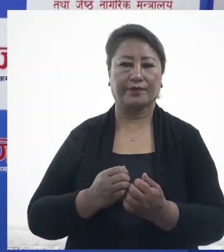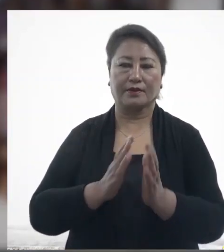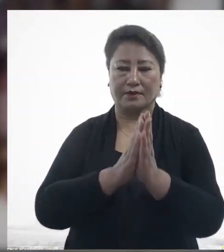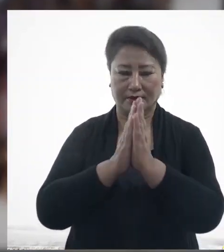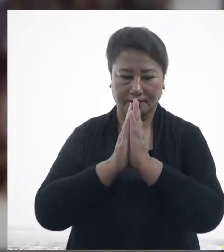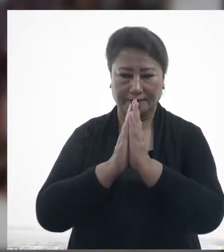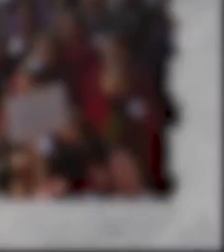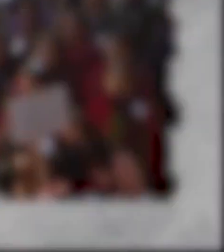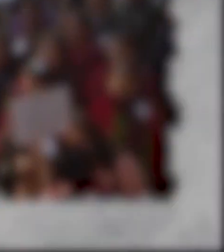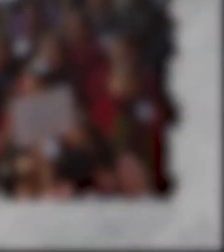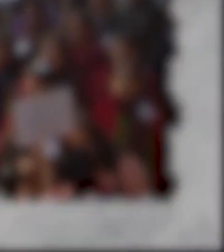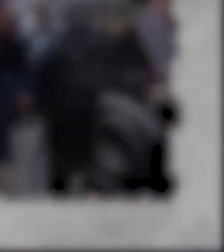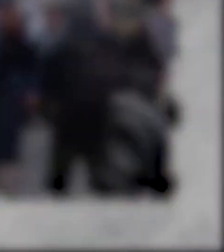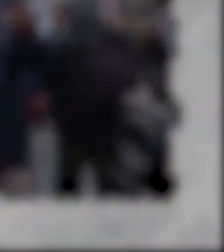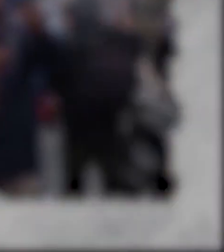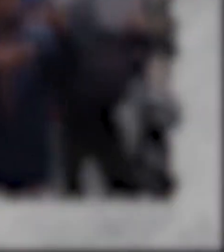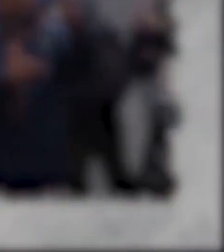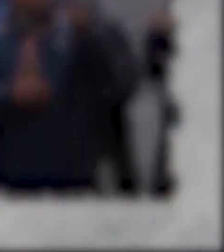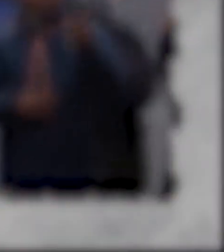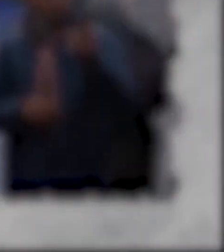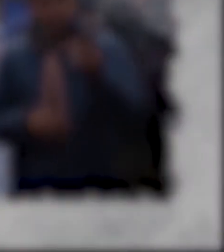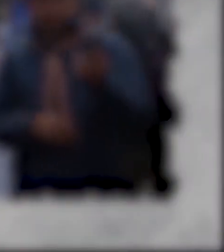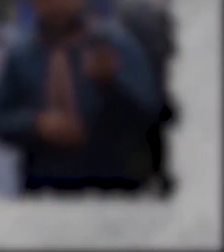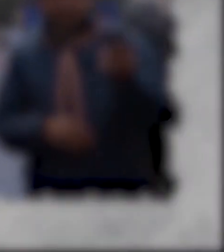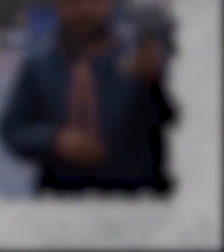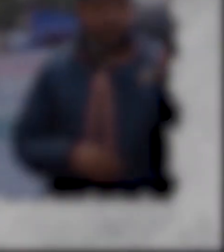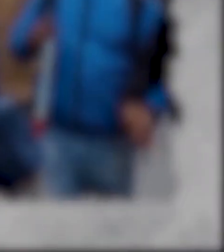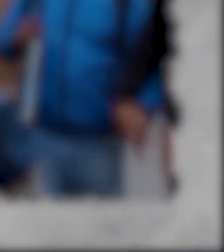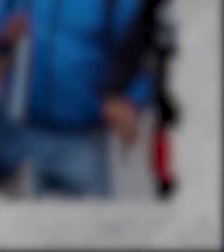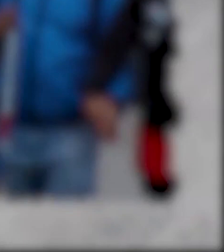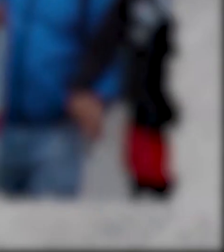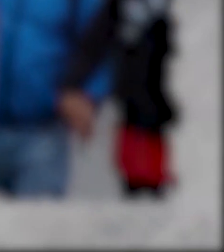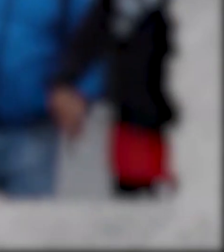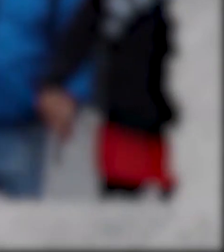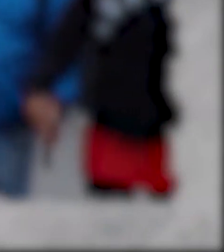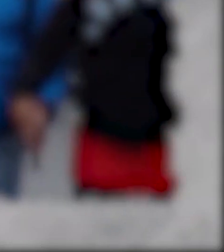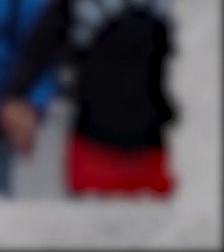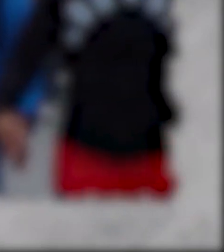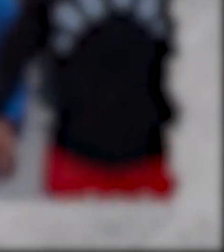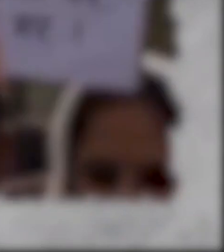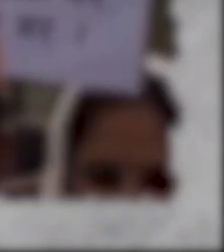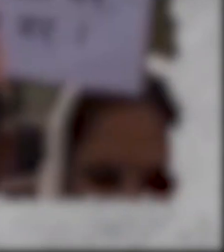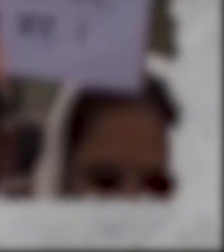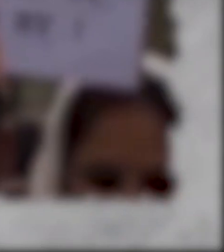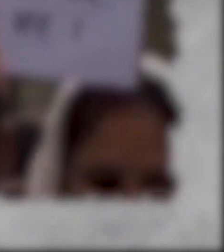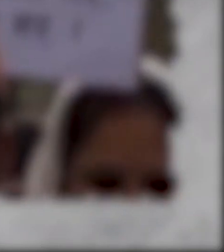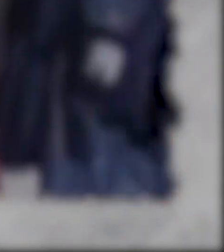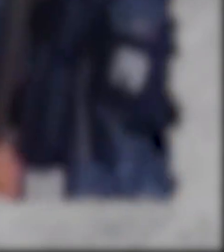नमस्कार। आयो अपाङ्गता आवाज।